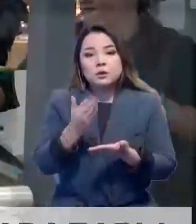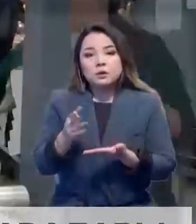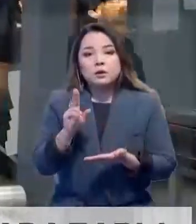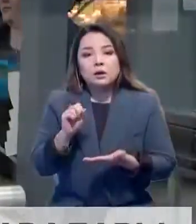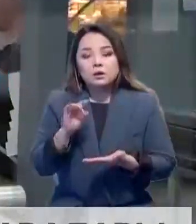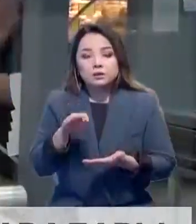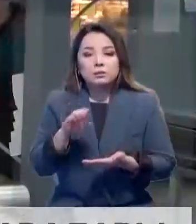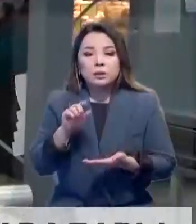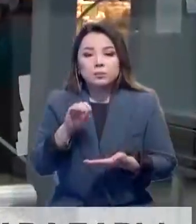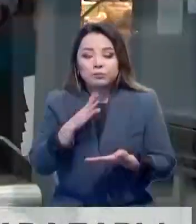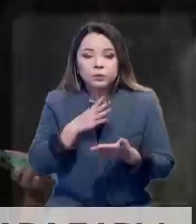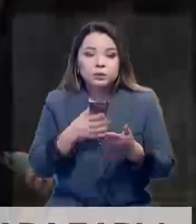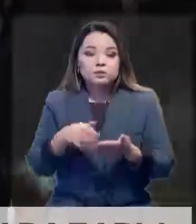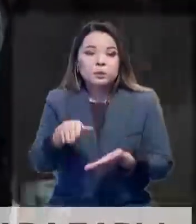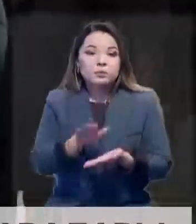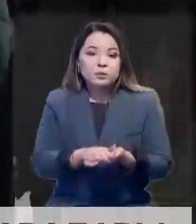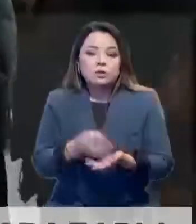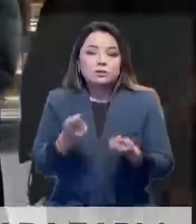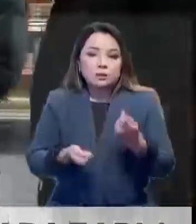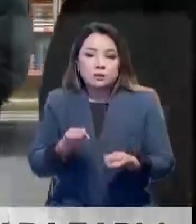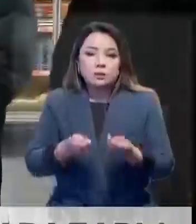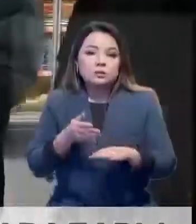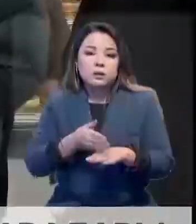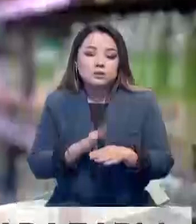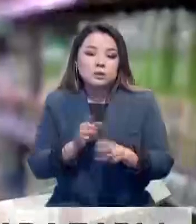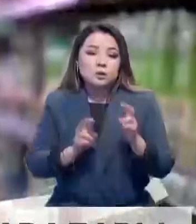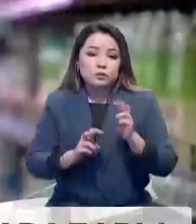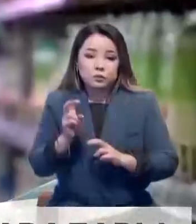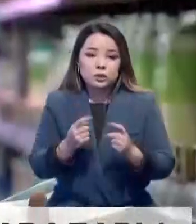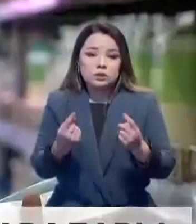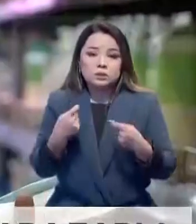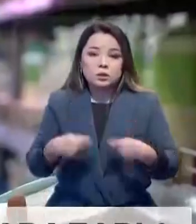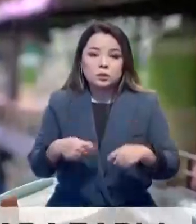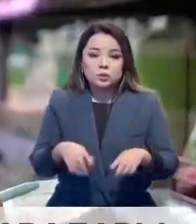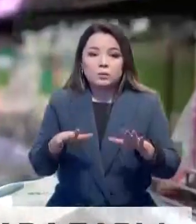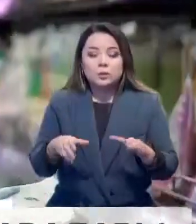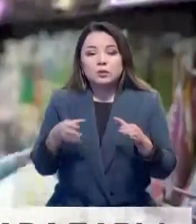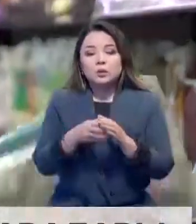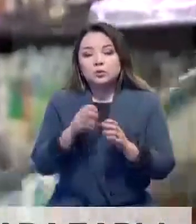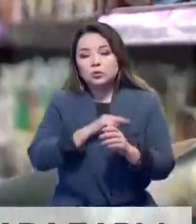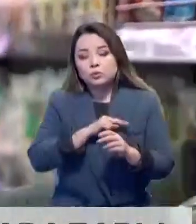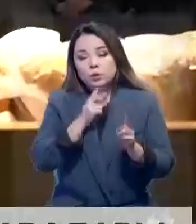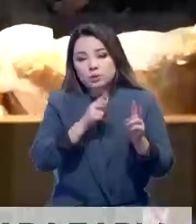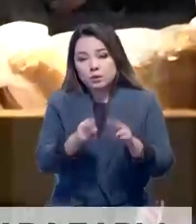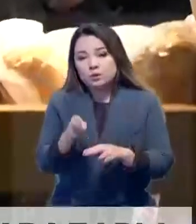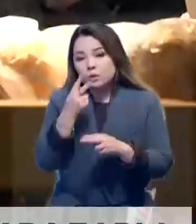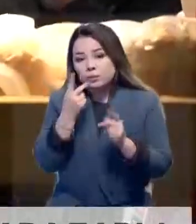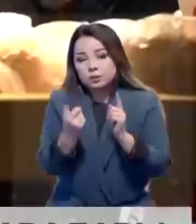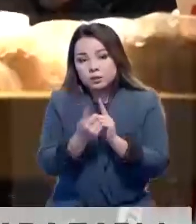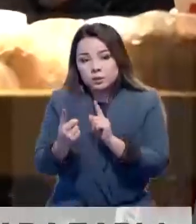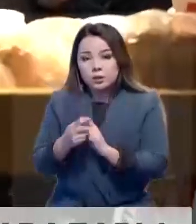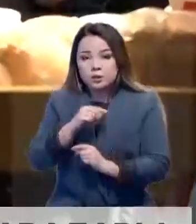Қайрат Балықбаев көтерме тарату орталығының нан зауытының және ірі сауда желісінің жұмысын көрді. Кәсіпкерлермен